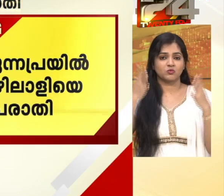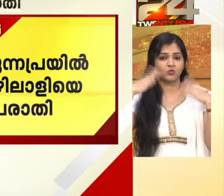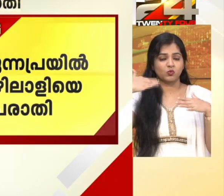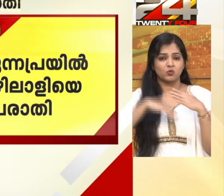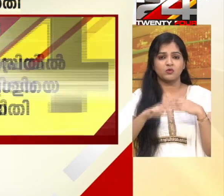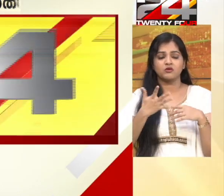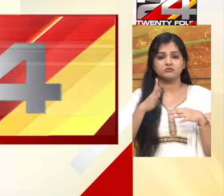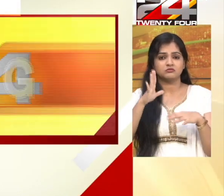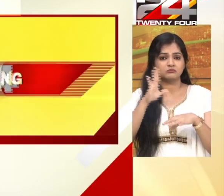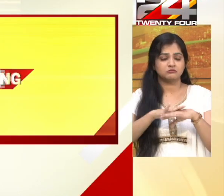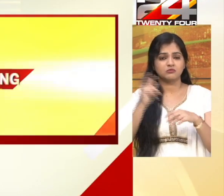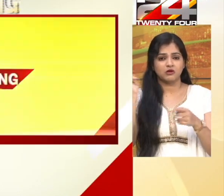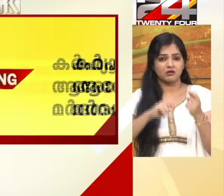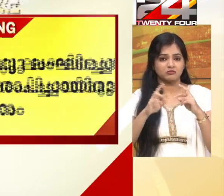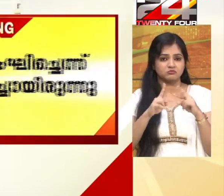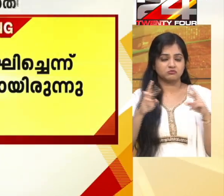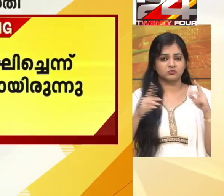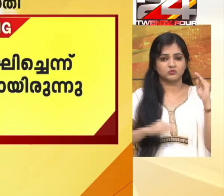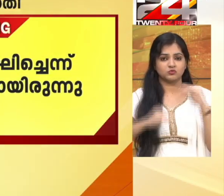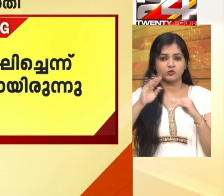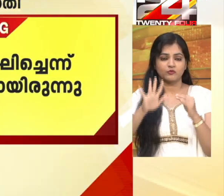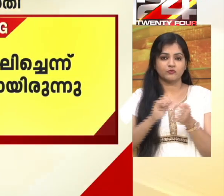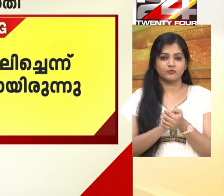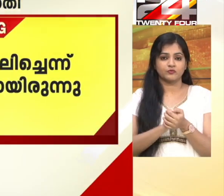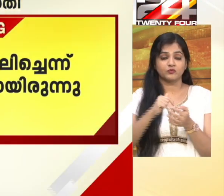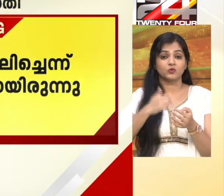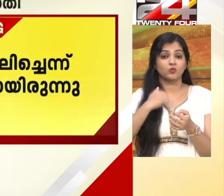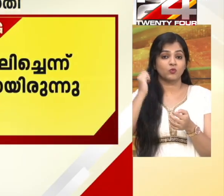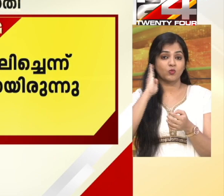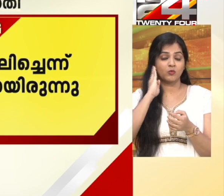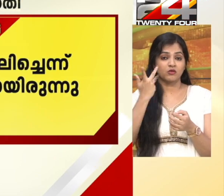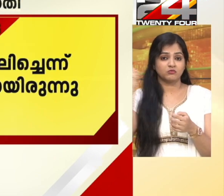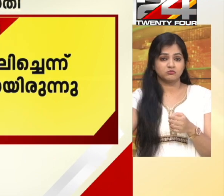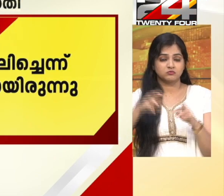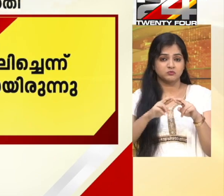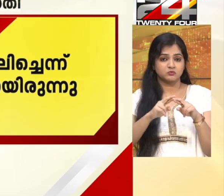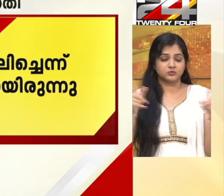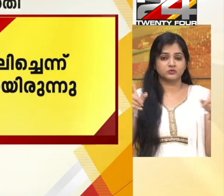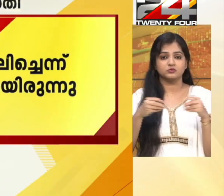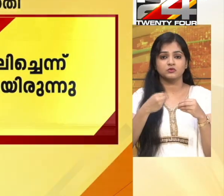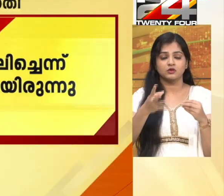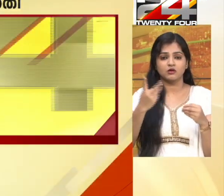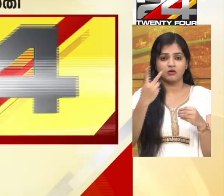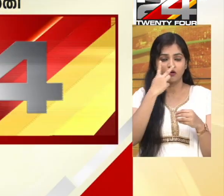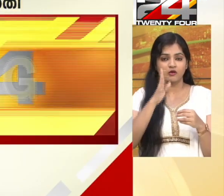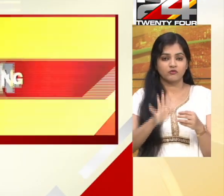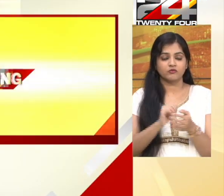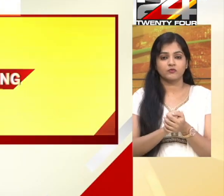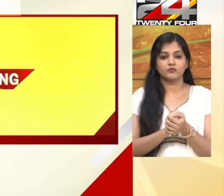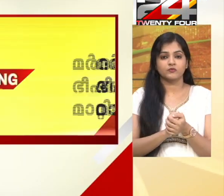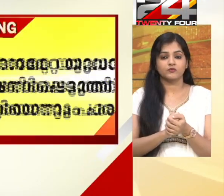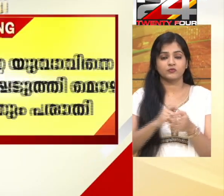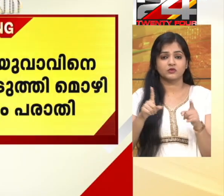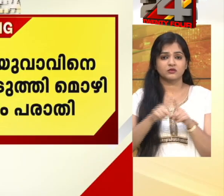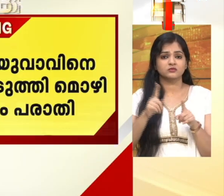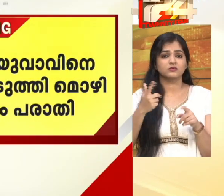ചതവുകൾ ഉണ്ടായിട്ടുണ്ട് എന്ന രീതിയിലുള്ള പ്രതികരണമാണ് ഒപ്പം കൺമുന്നിൽ വെച്ച് ഈ ഫോൺ എറിഞ്ഞ് നശിപ്പിക്കുന്നു അത്രയും മോശമായ പെരുമാറ്റം